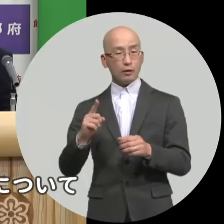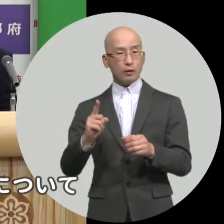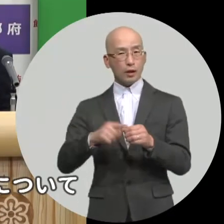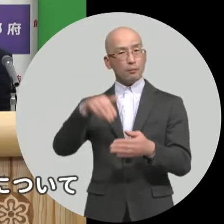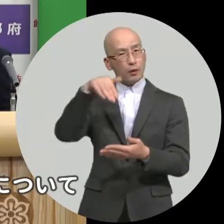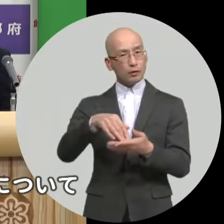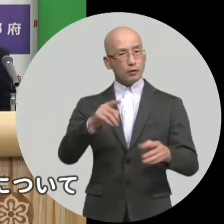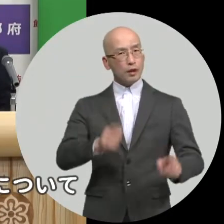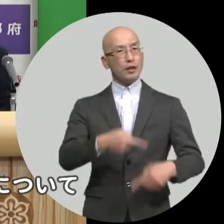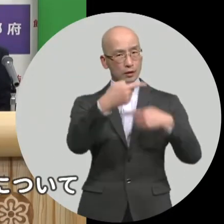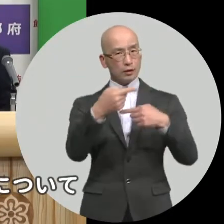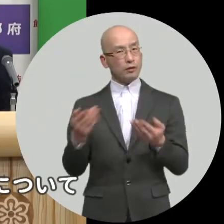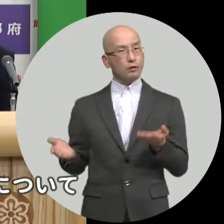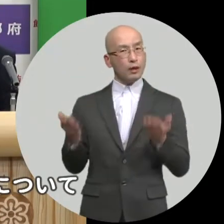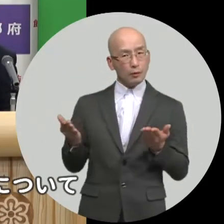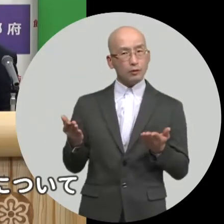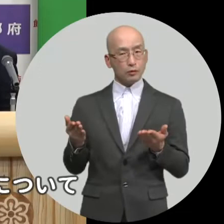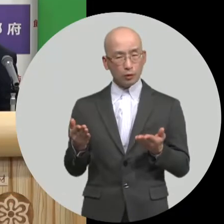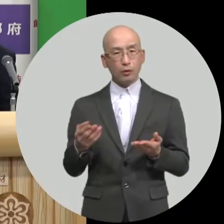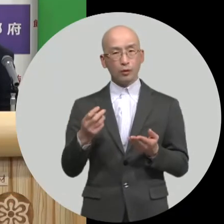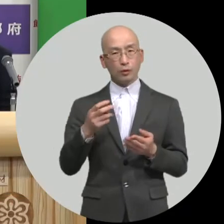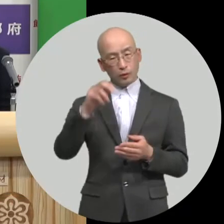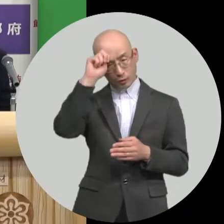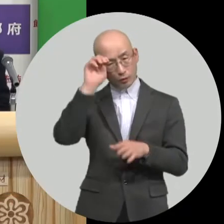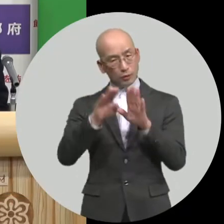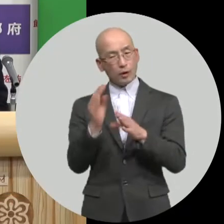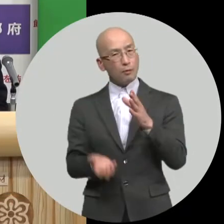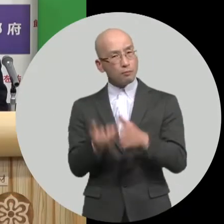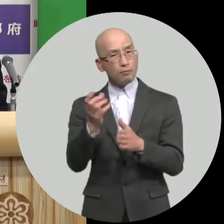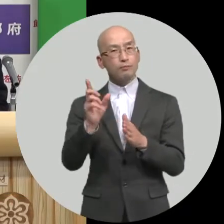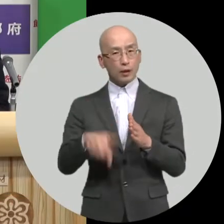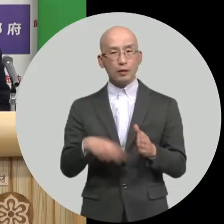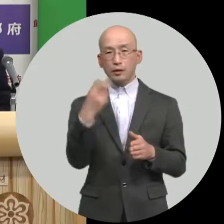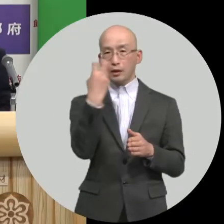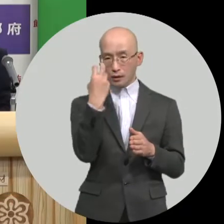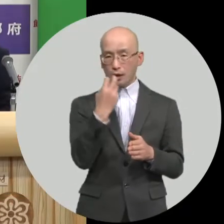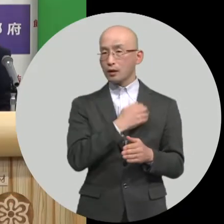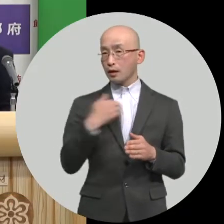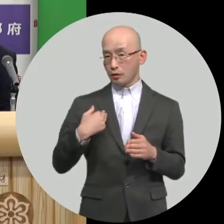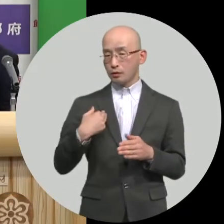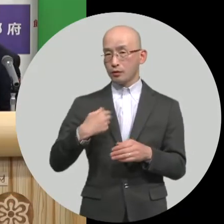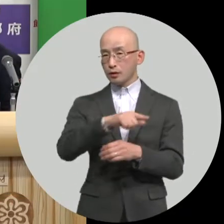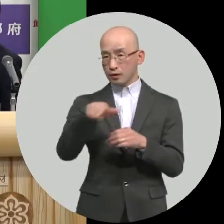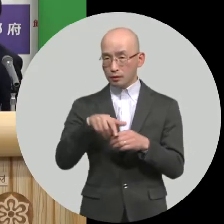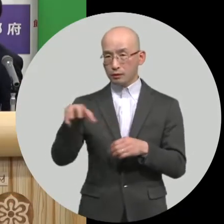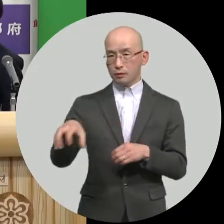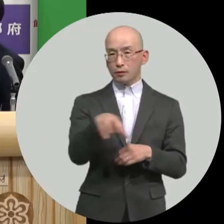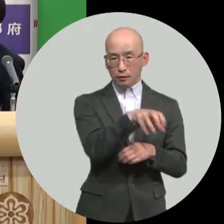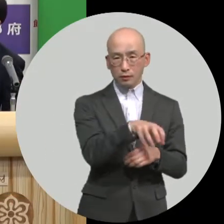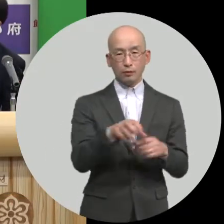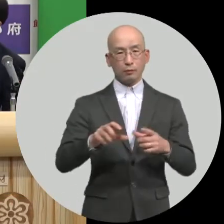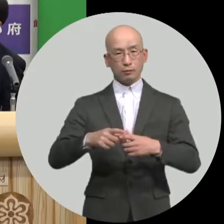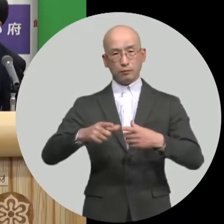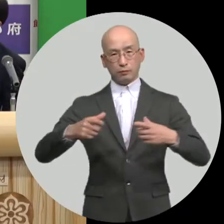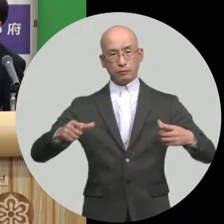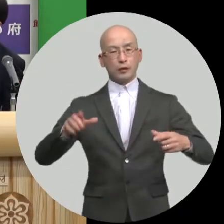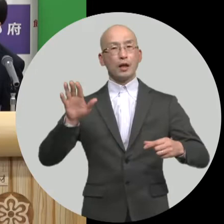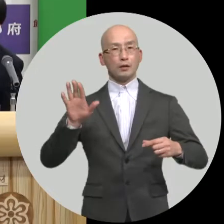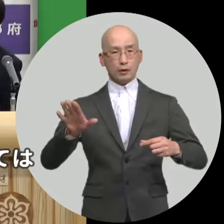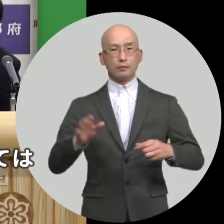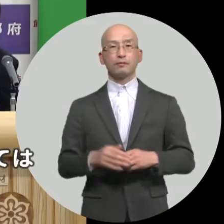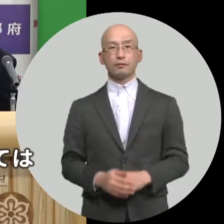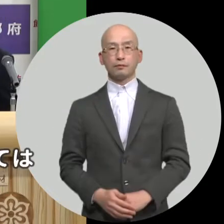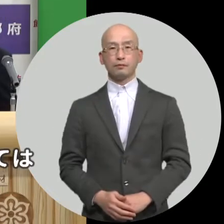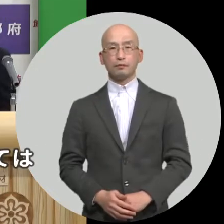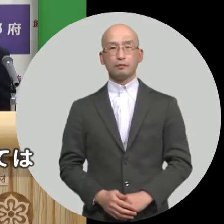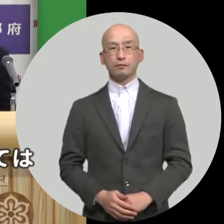方が検査できる体制というのは各医療圏域ごとにかなり確保してきておりますので、この相